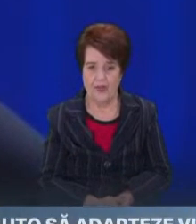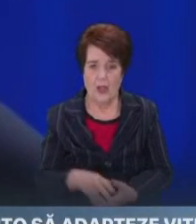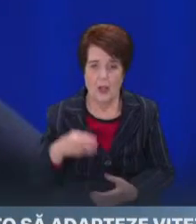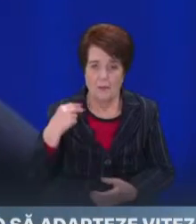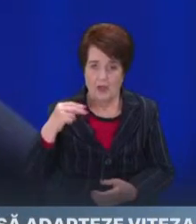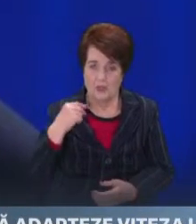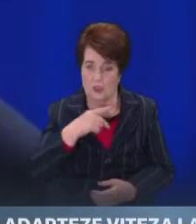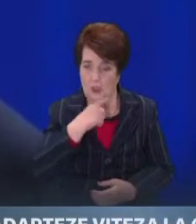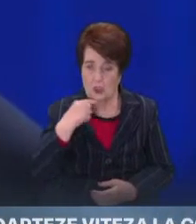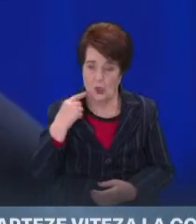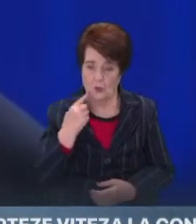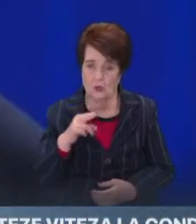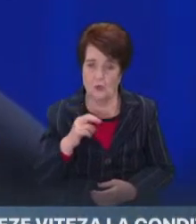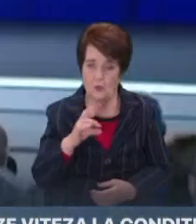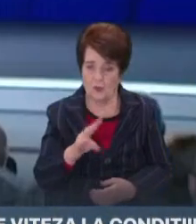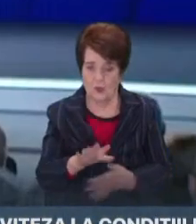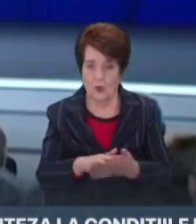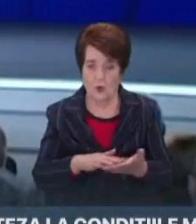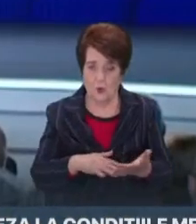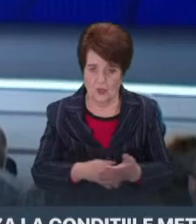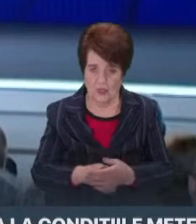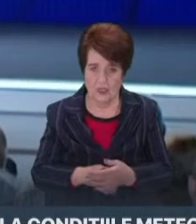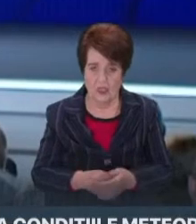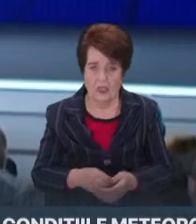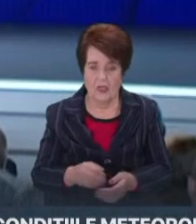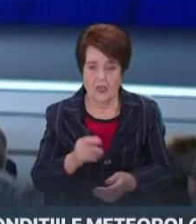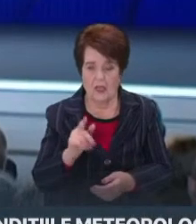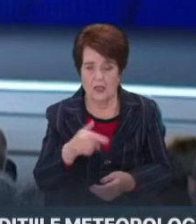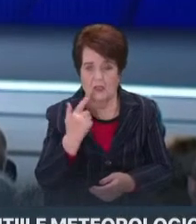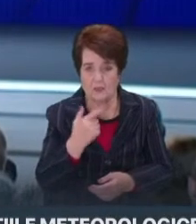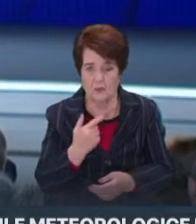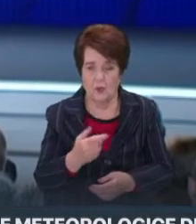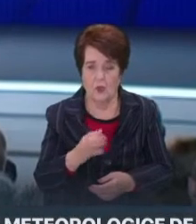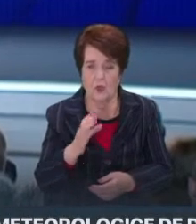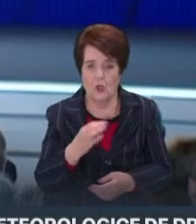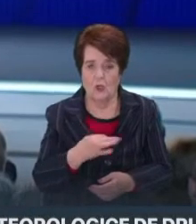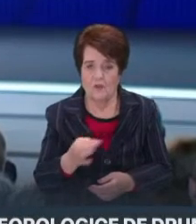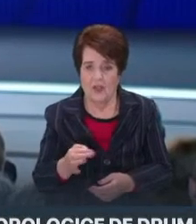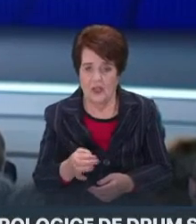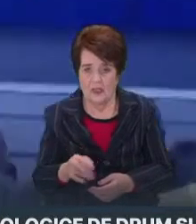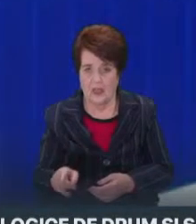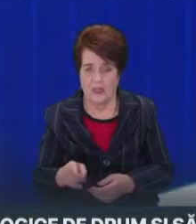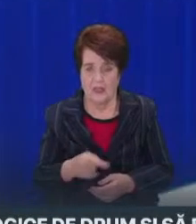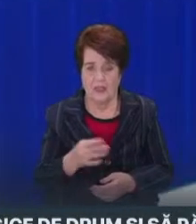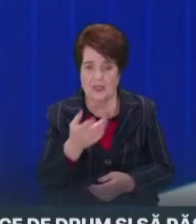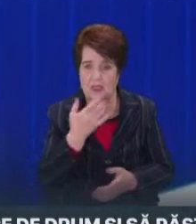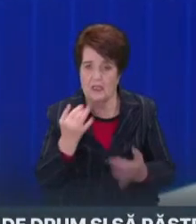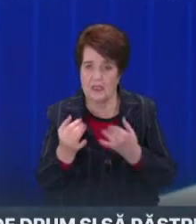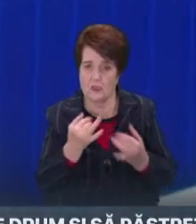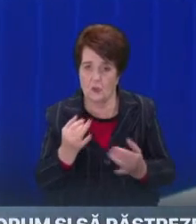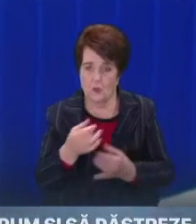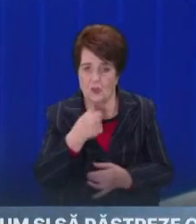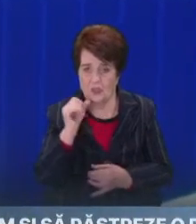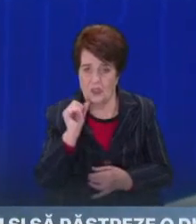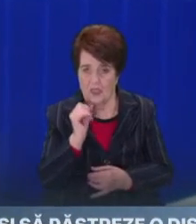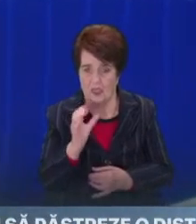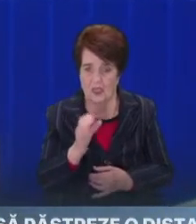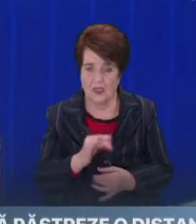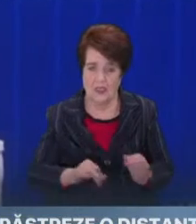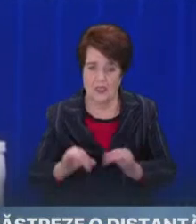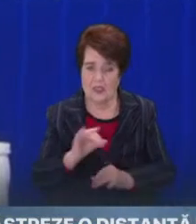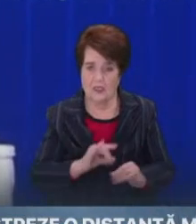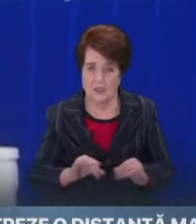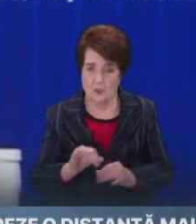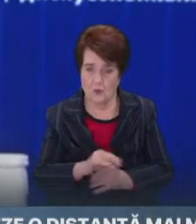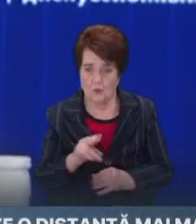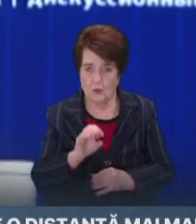Președintele rus Vladimir Putin continuă să respingă ideea de suveranitate a Ucrainei. În timpul discursului ținut ieri la Clubul de Discuții Valdai,